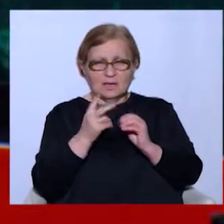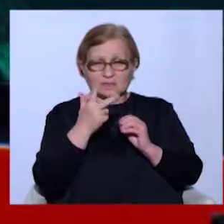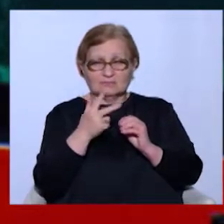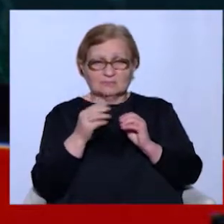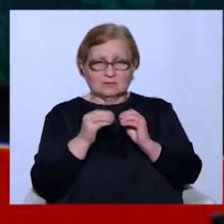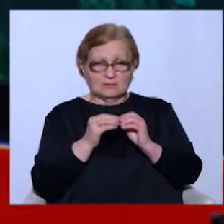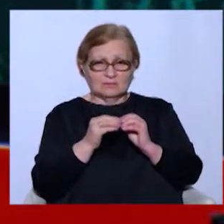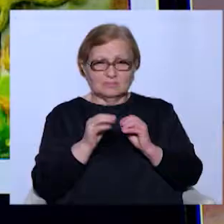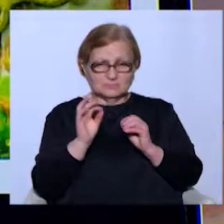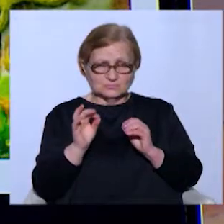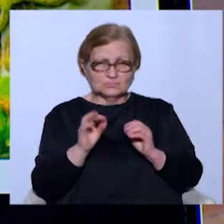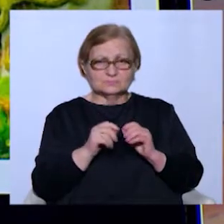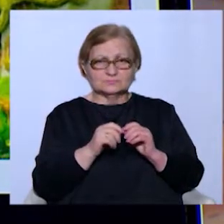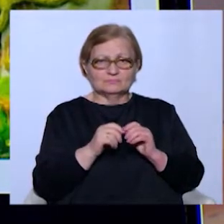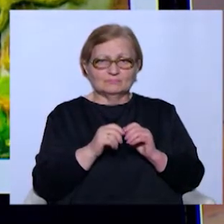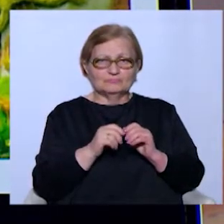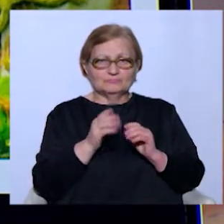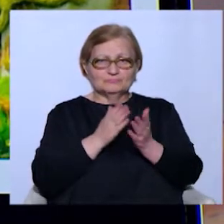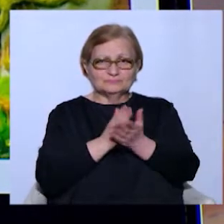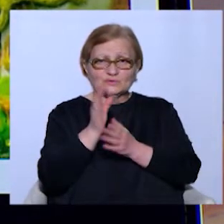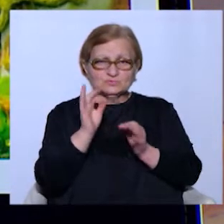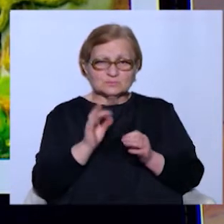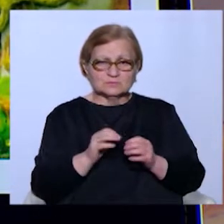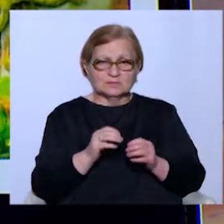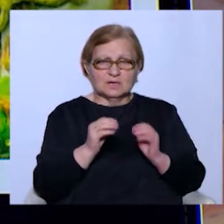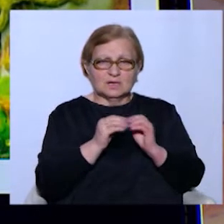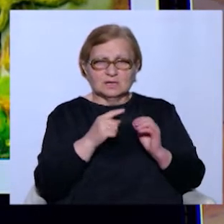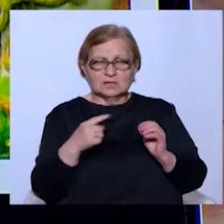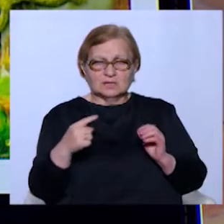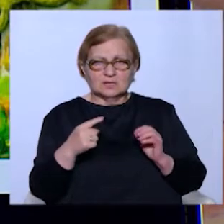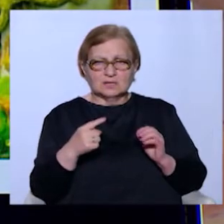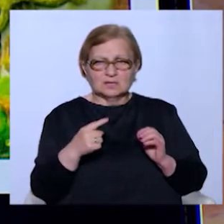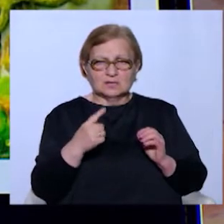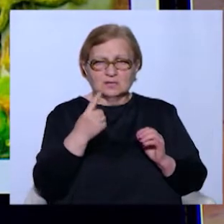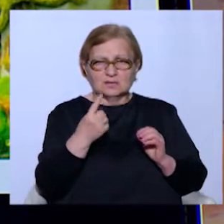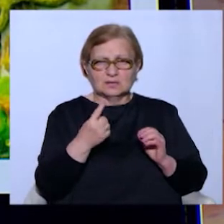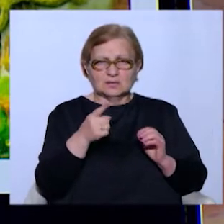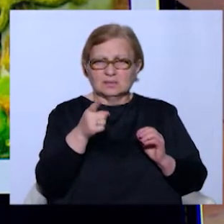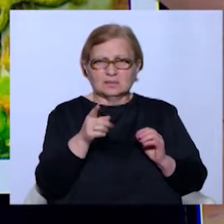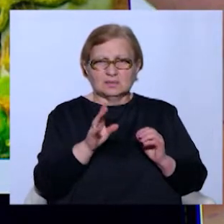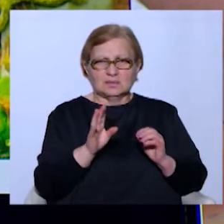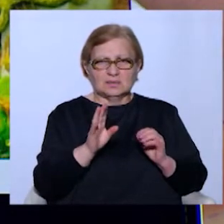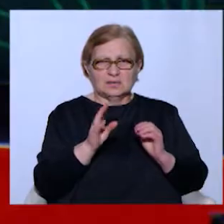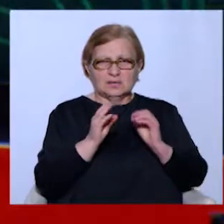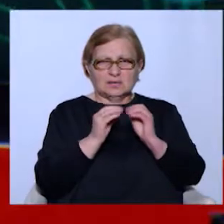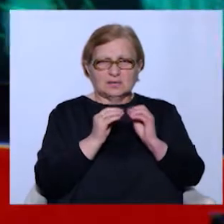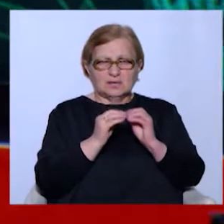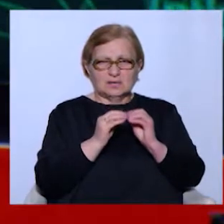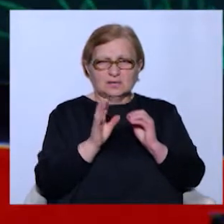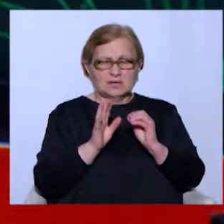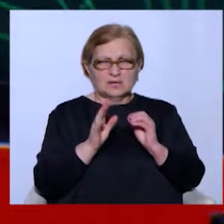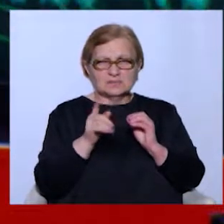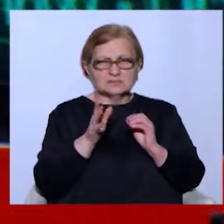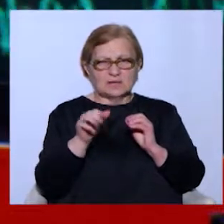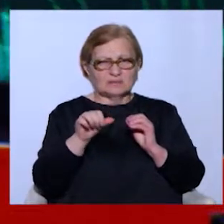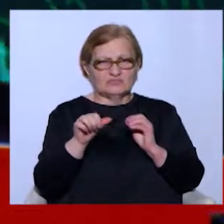2. 10. შვენიერია. კარგად მივდივართ. 10-ს გამოვაკლოთ 1. ვაიმე, ისევ 10. ეს გზა